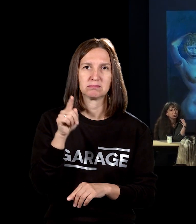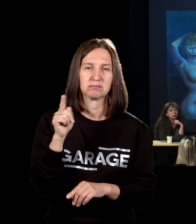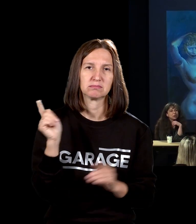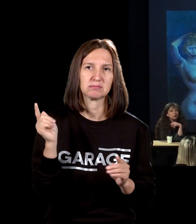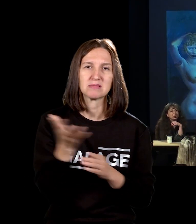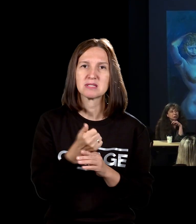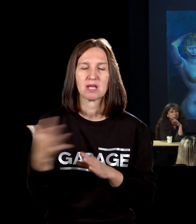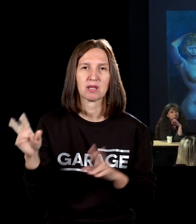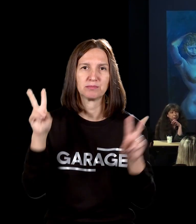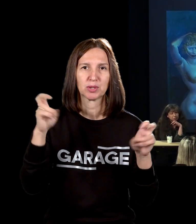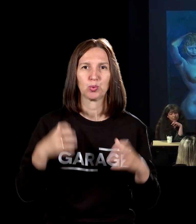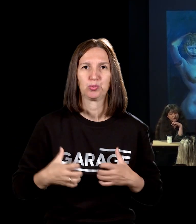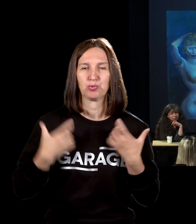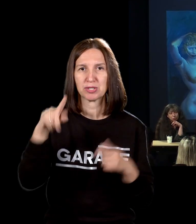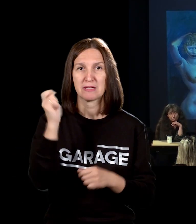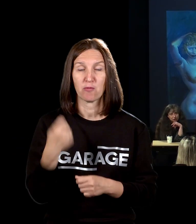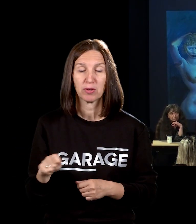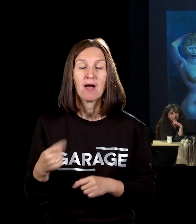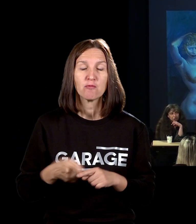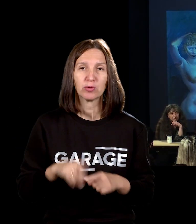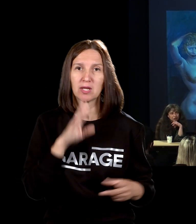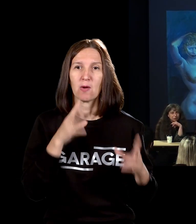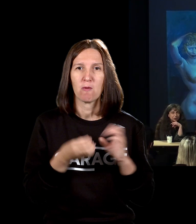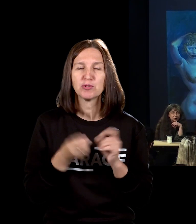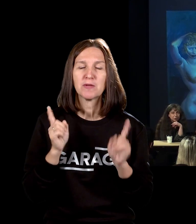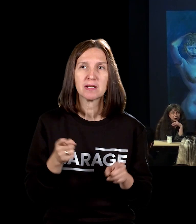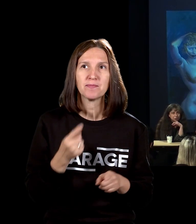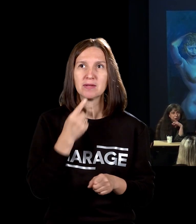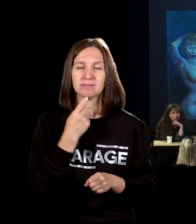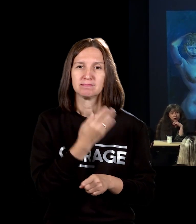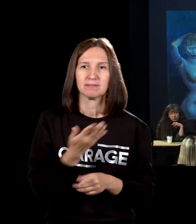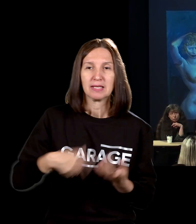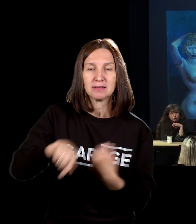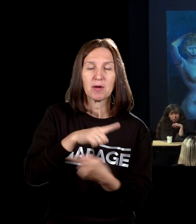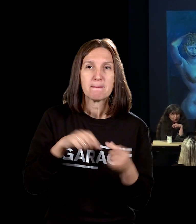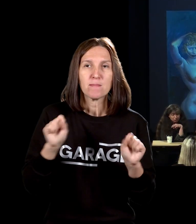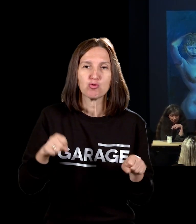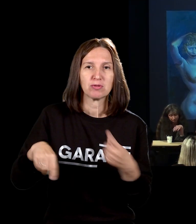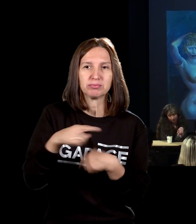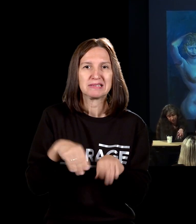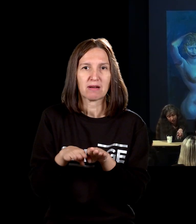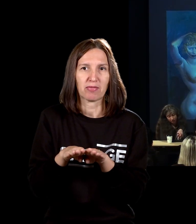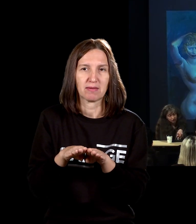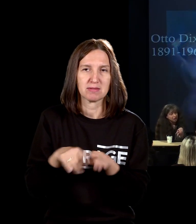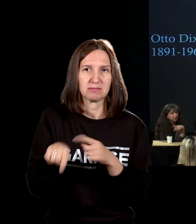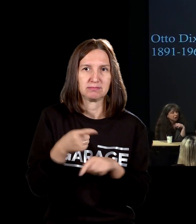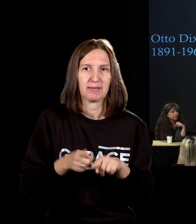может быть то, что действительно это действительно очень несимметричное сравнение, как мне кажется, все-таки делает возможным и оправданным.